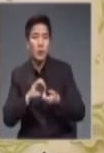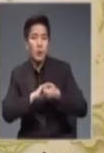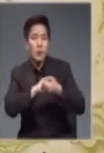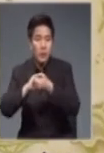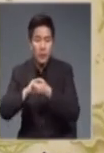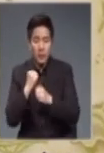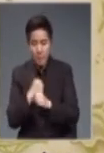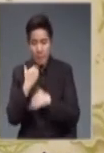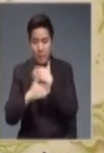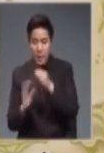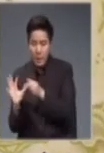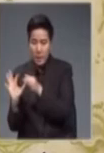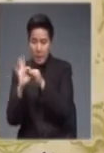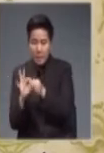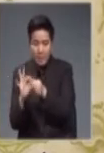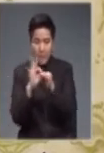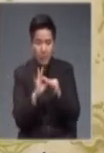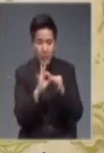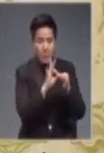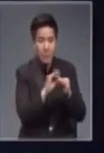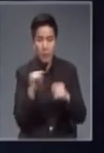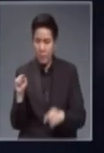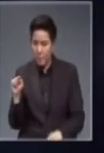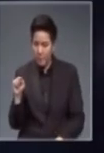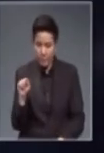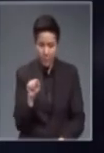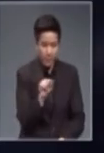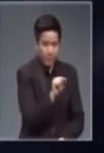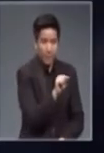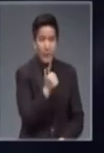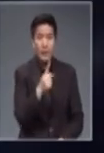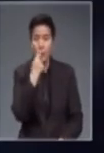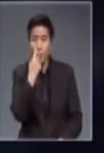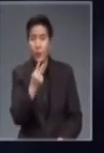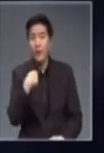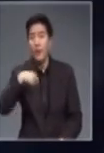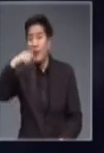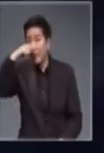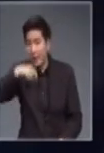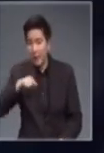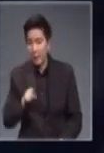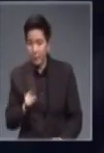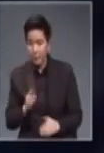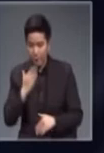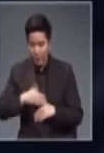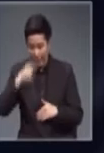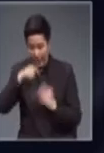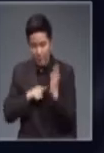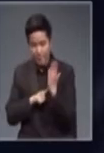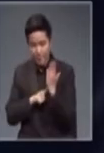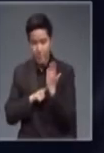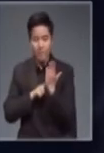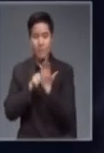งและทำงานได้อย่างมีประสิทธิภาพได้ดีมากกว่าเดิมนะครับเช่นแอปพลิเคชันต่างๆบนมือถือของหน่วยงานภาครัฐซึ่งผมได้แนะนำ